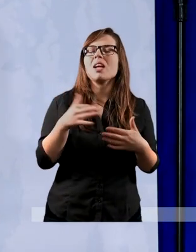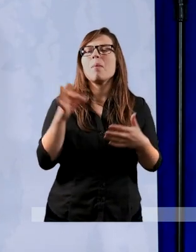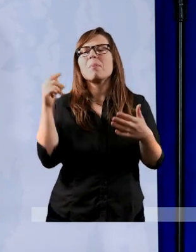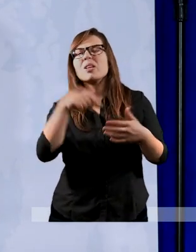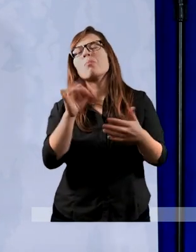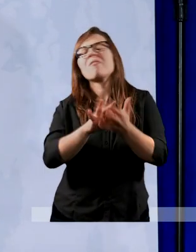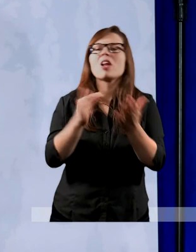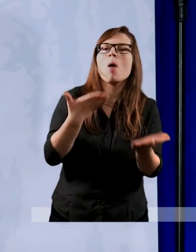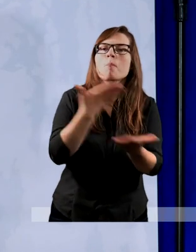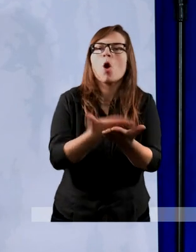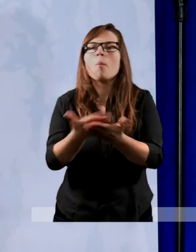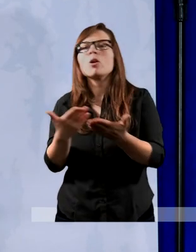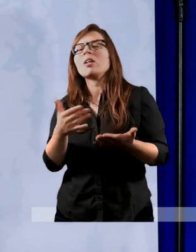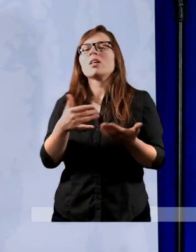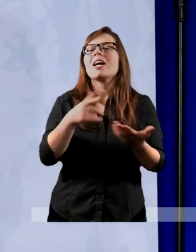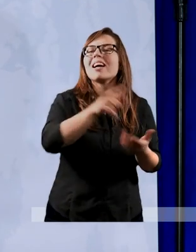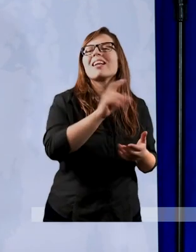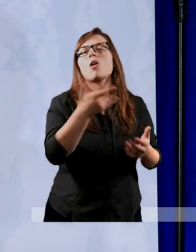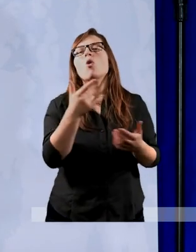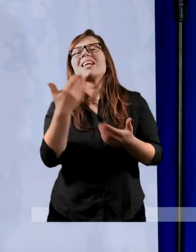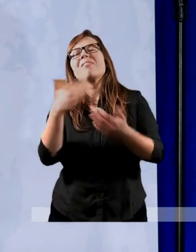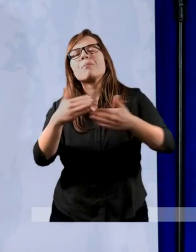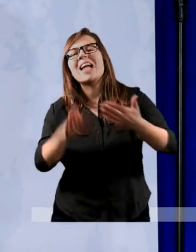przyszło do jakiejś propozycji zagrania w spektaklu,